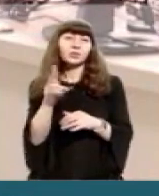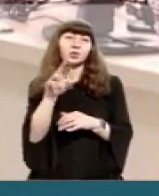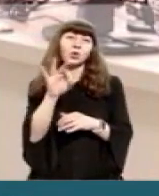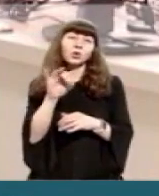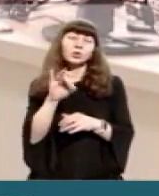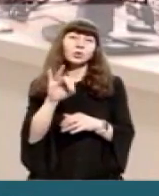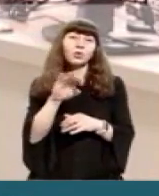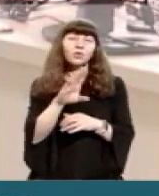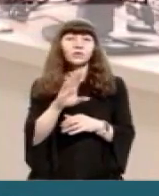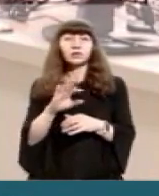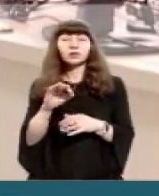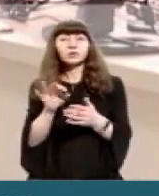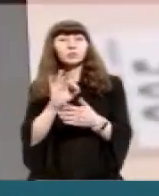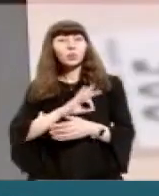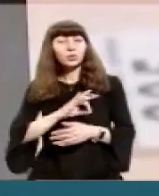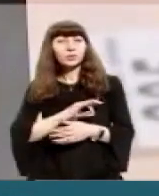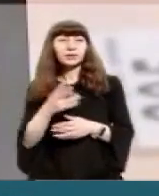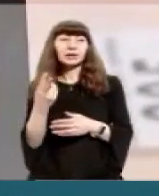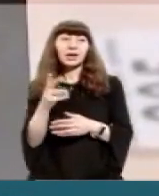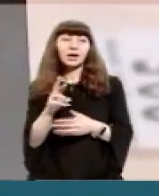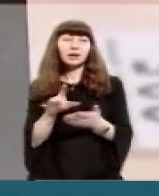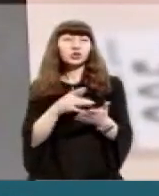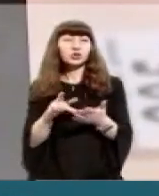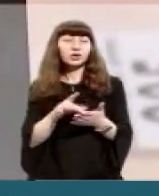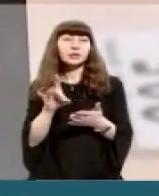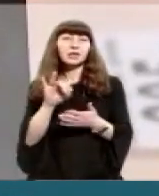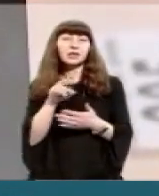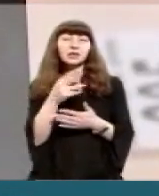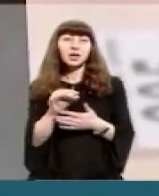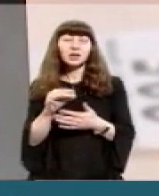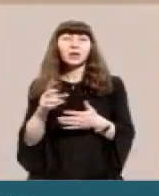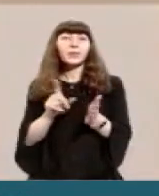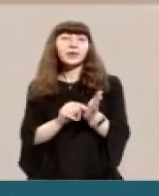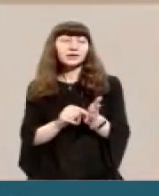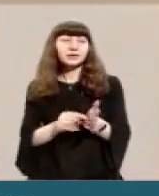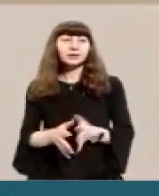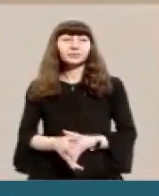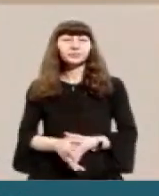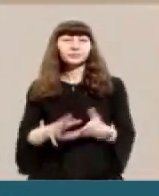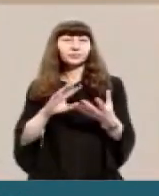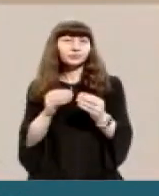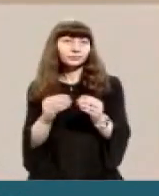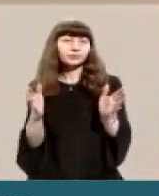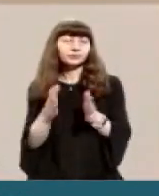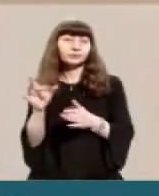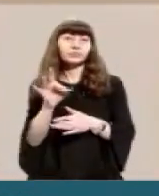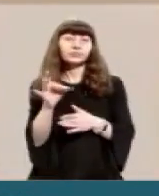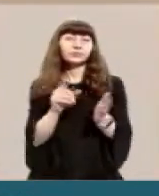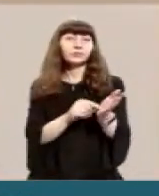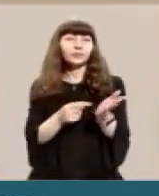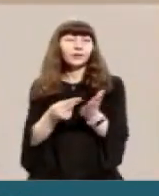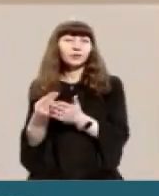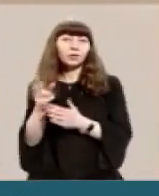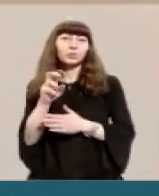дохода, используемого для исчисления солидарной пенсии с 46 до 55 МРП. В результате минимальный размер пенсионных выплат